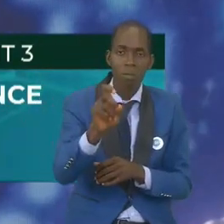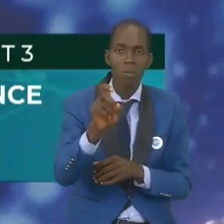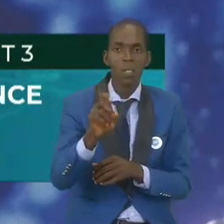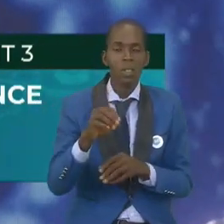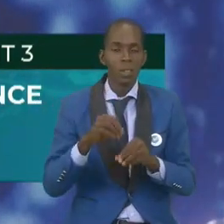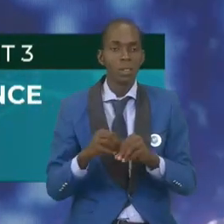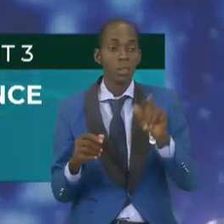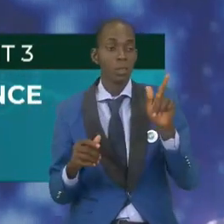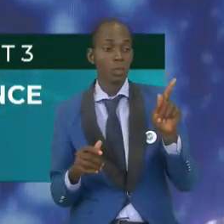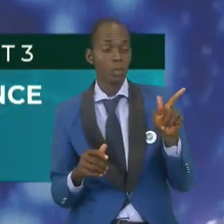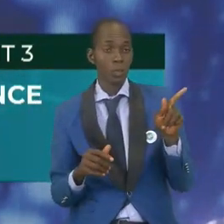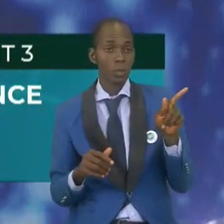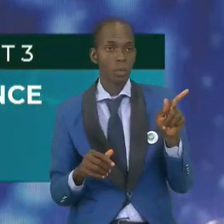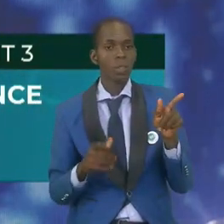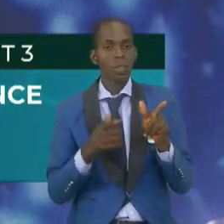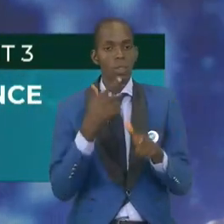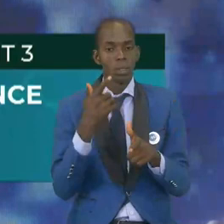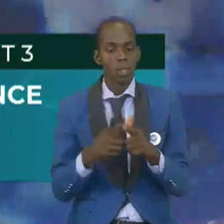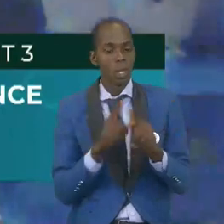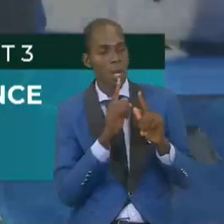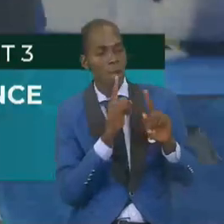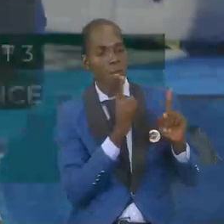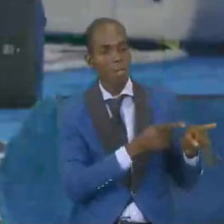des lions ?»